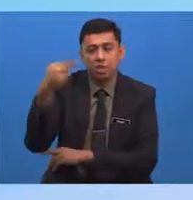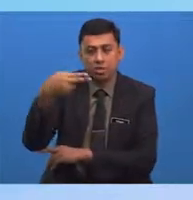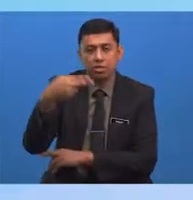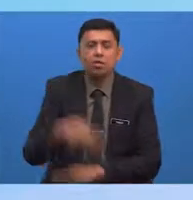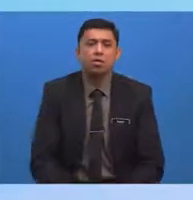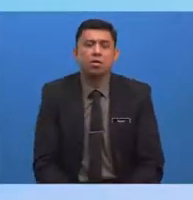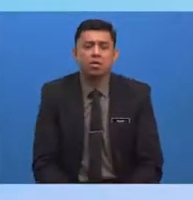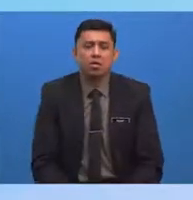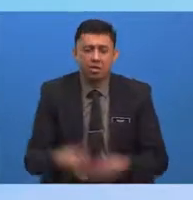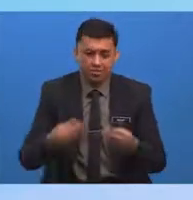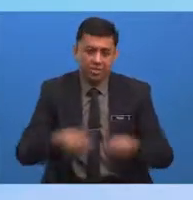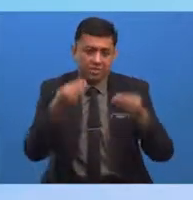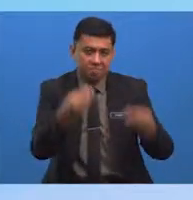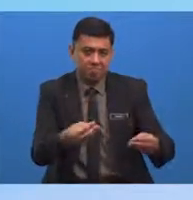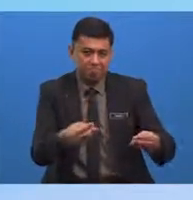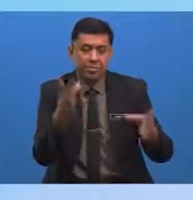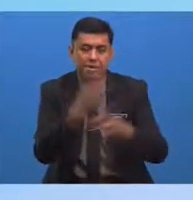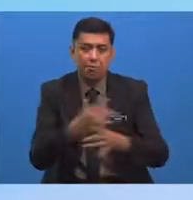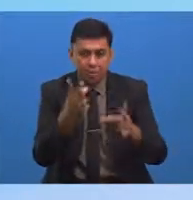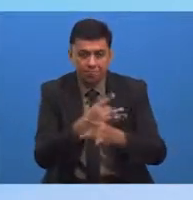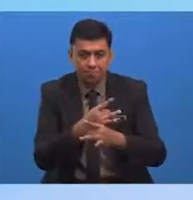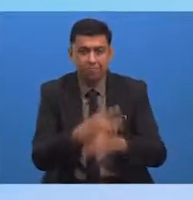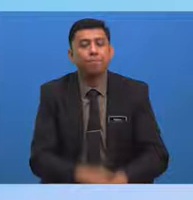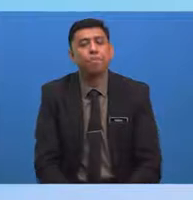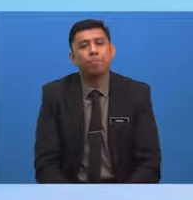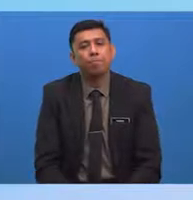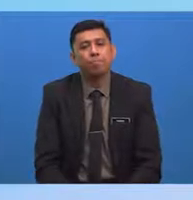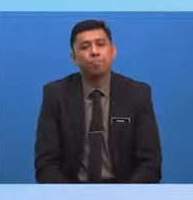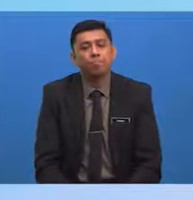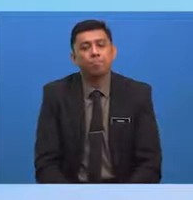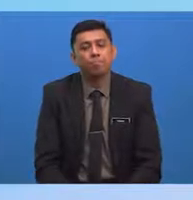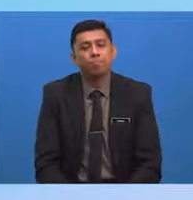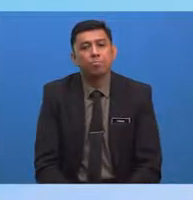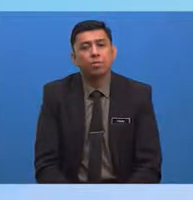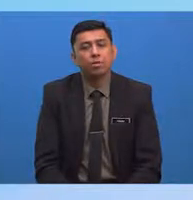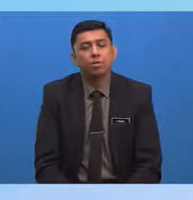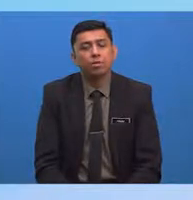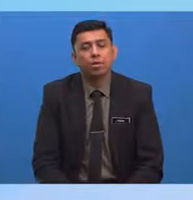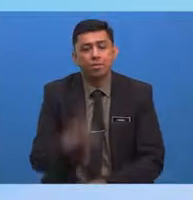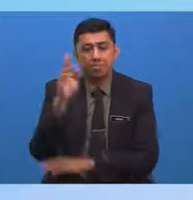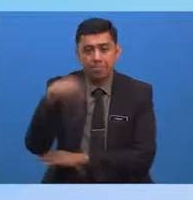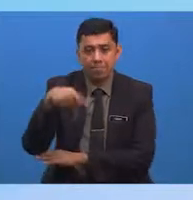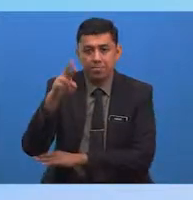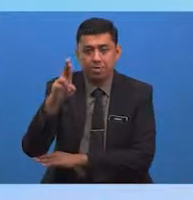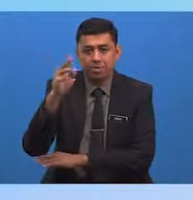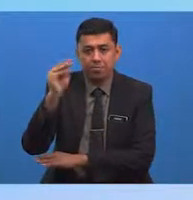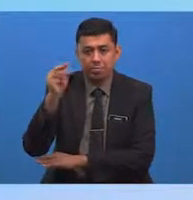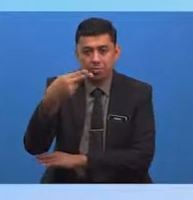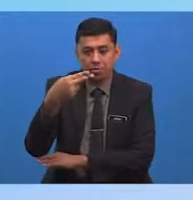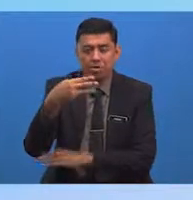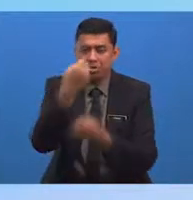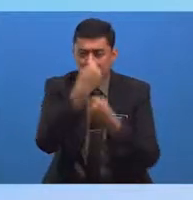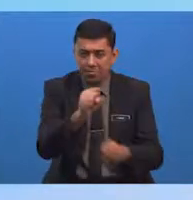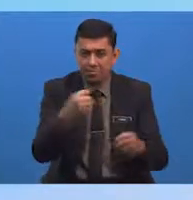dalih menyerahkan Sarawak kepadanya. James Brooke mengugut Pangeran Raja Muda Hashim dengan